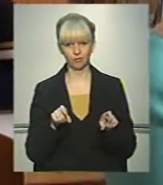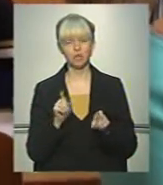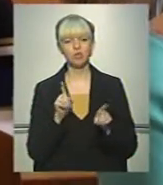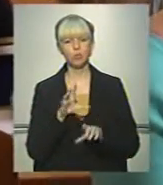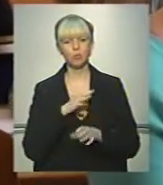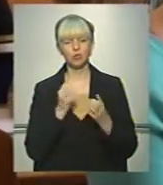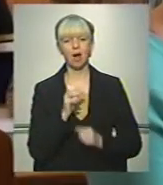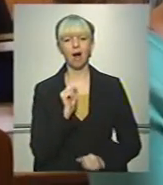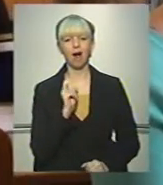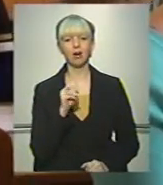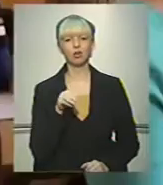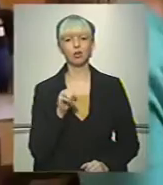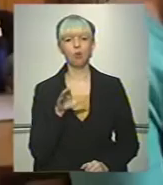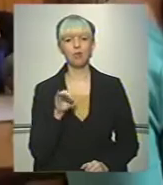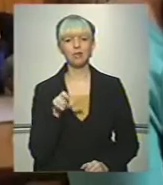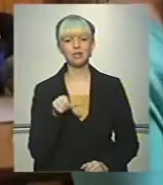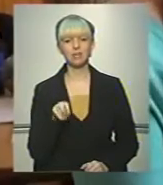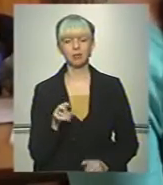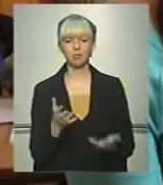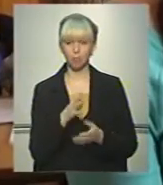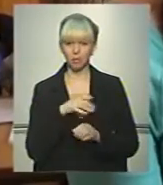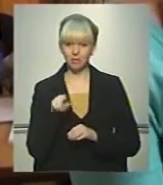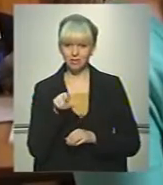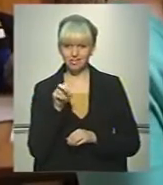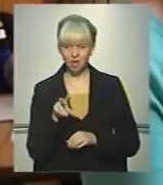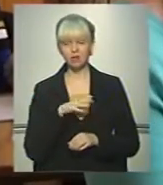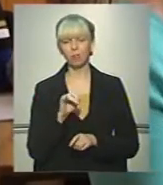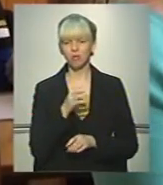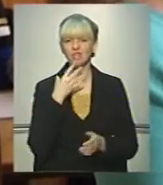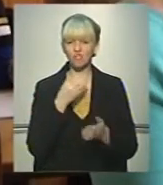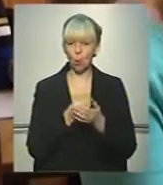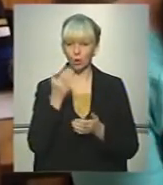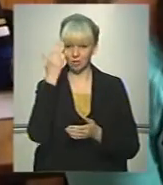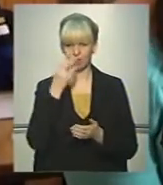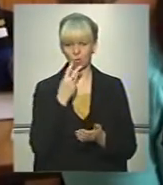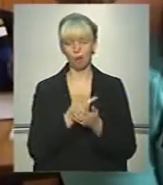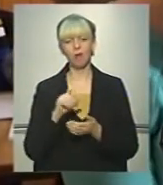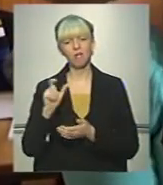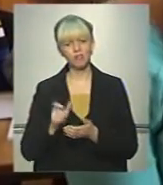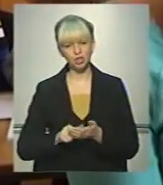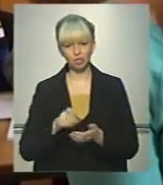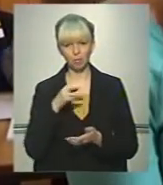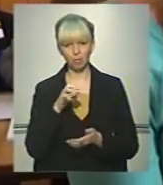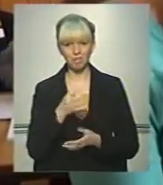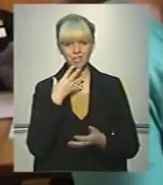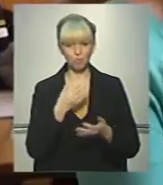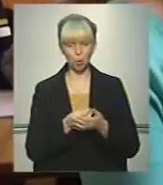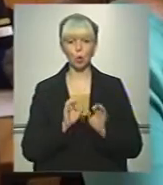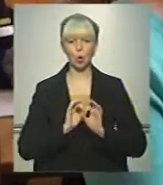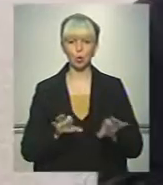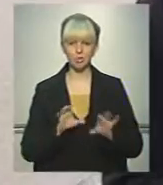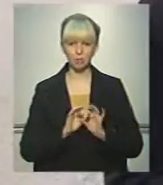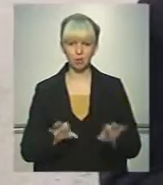І щоб був ще актовий зал. Якби ще був актовий зал, я б ще й свої таланти показувала, вірші би свої